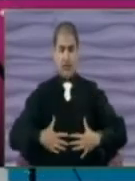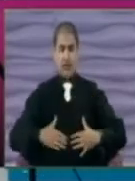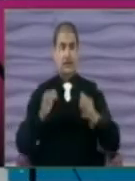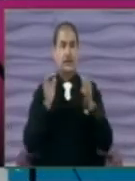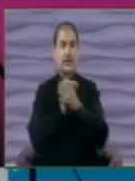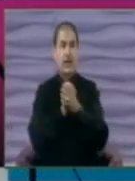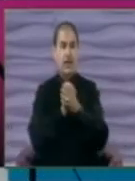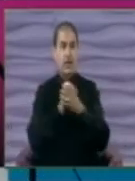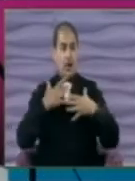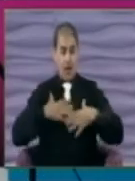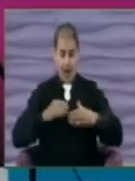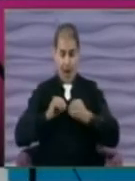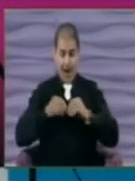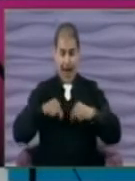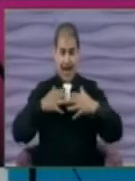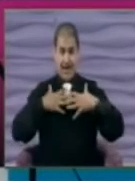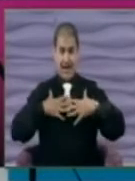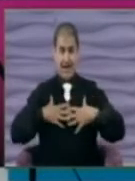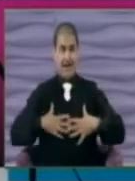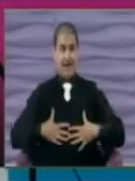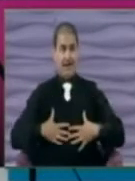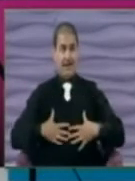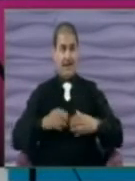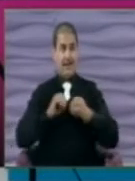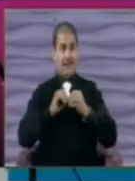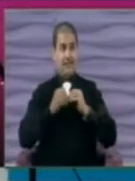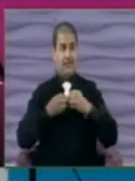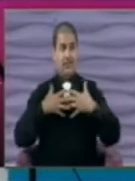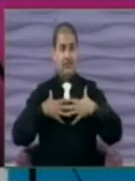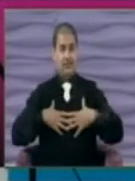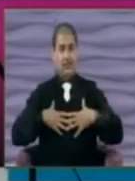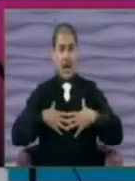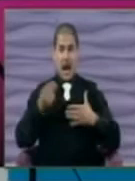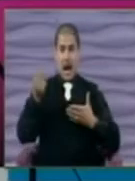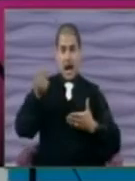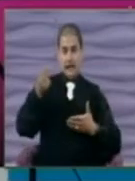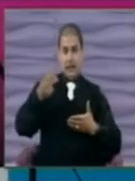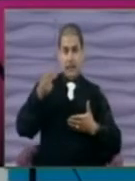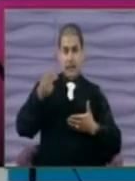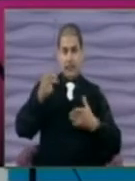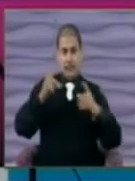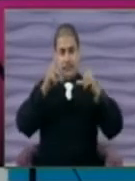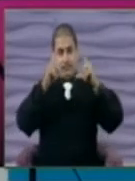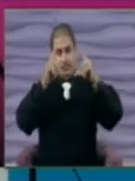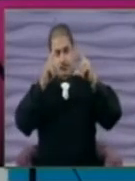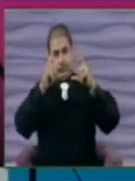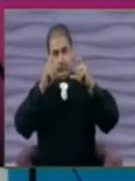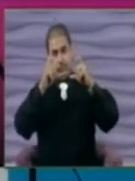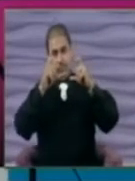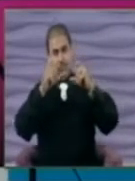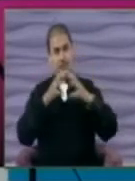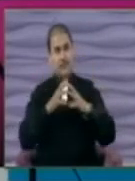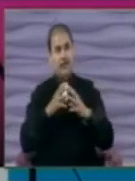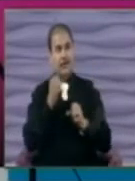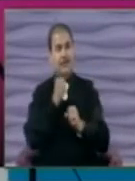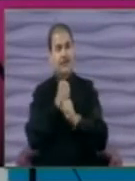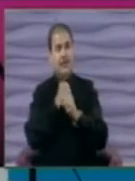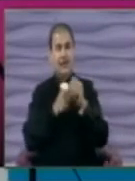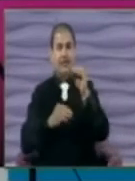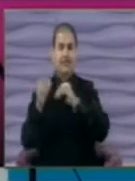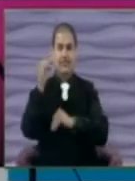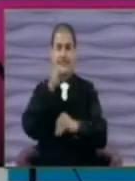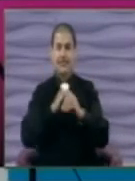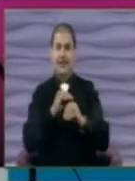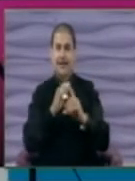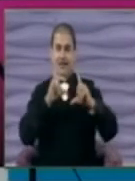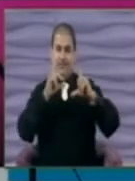صديقي. تصميم اللي هو صديقك. رسمني. توفيق الضوي. هو رسمك وانت ماسك الكاميرا. هو رسمني وماسك الكاميرا، فانها دعاية لي.